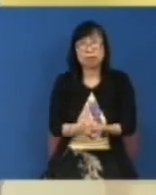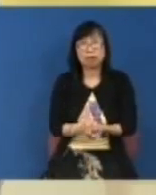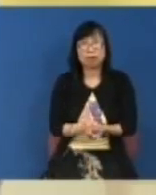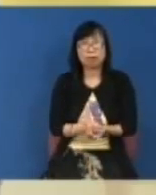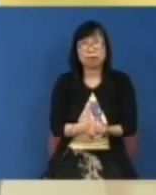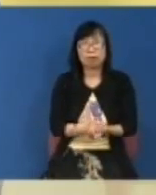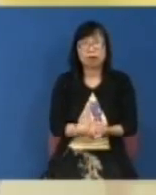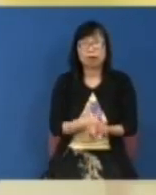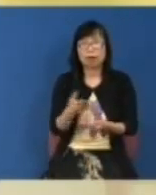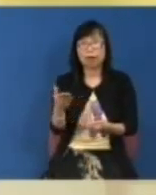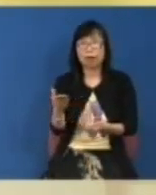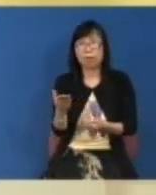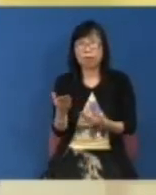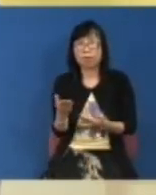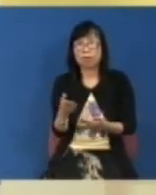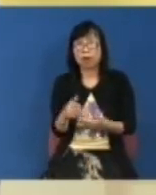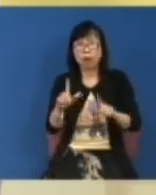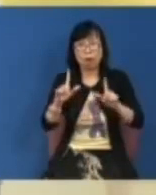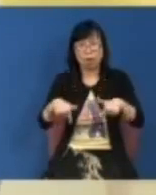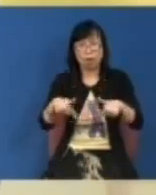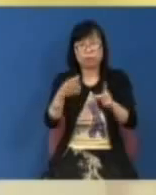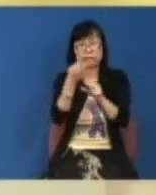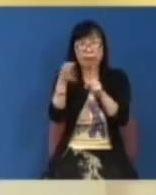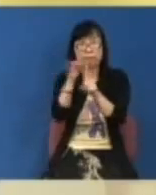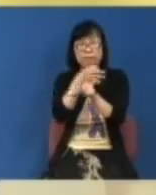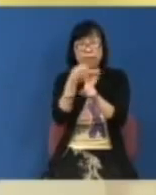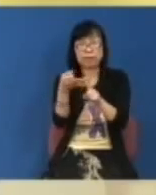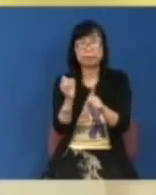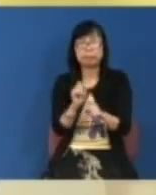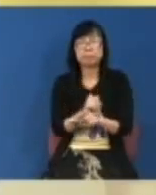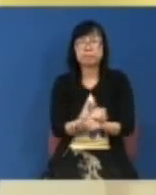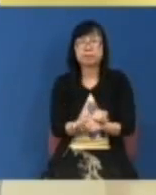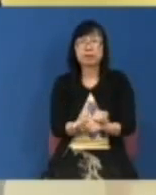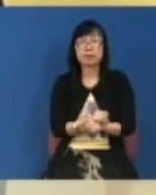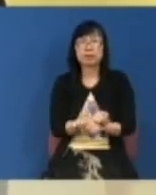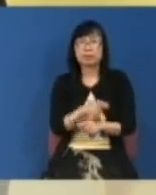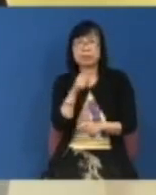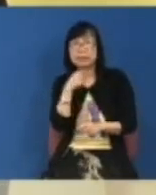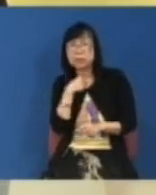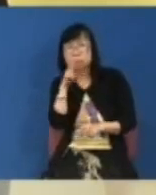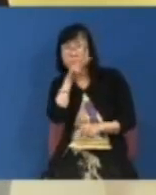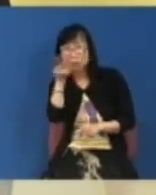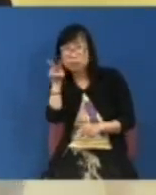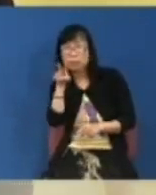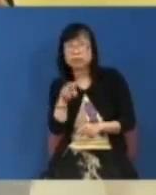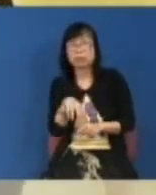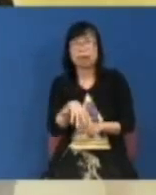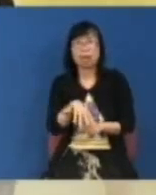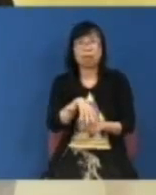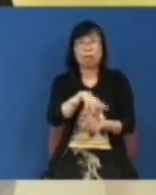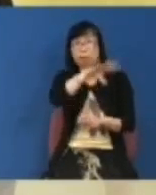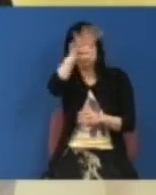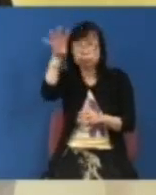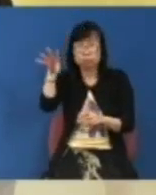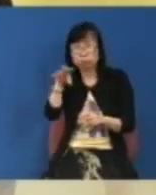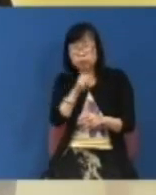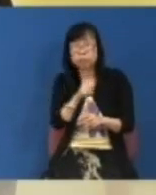論是你說說南非啊、波蘭，你要看到他在整個 sanction 底